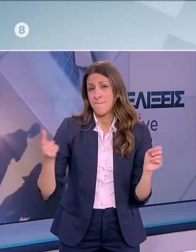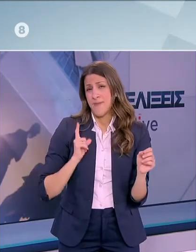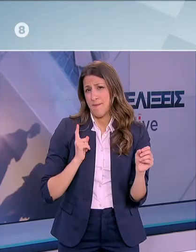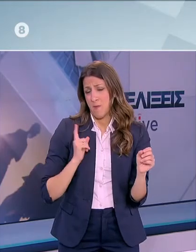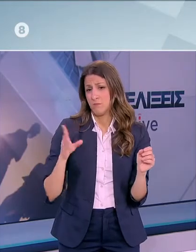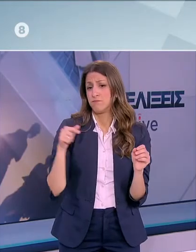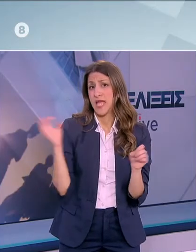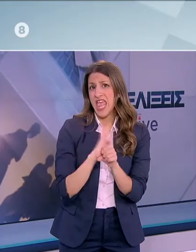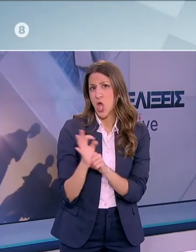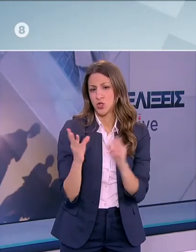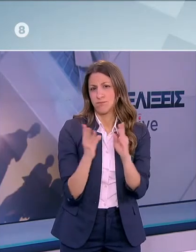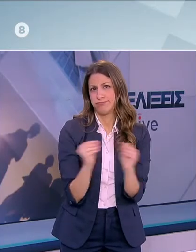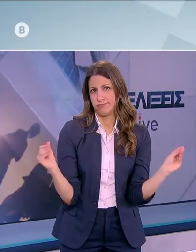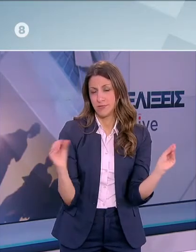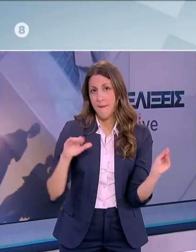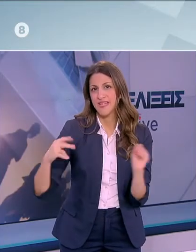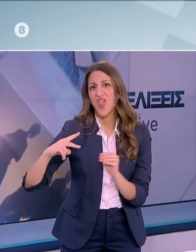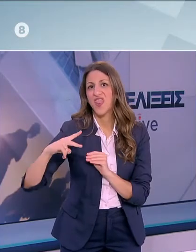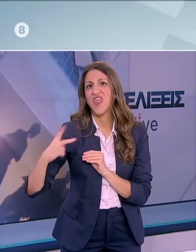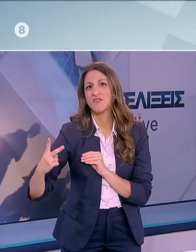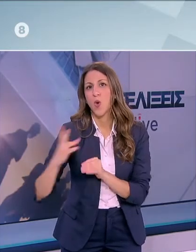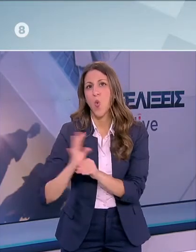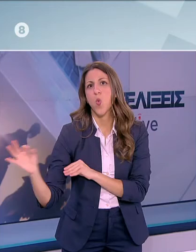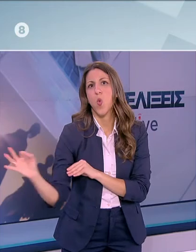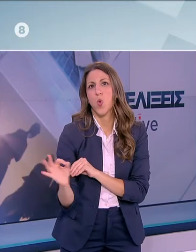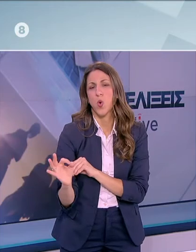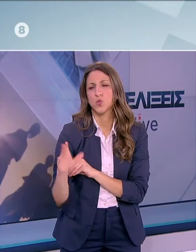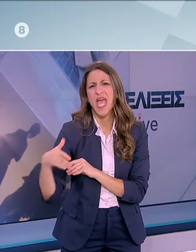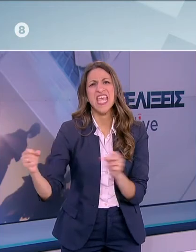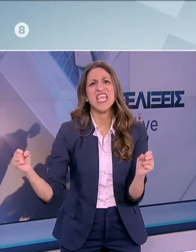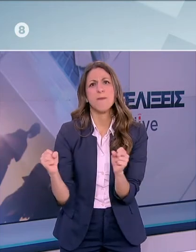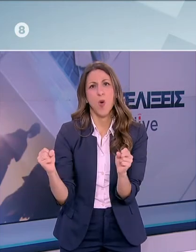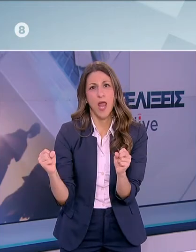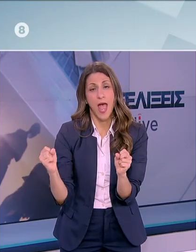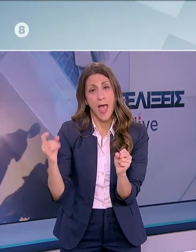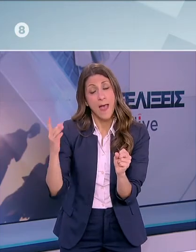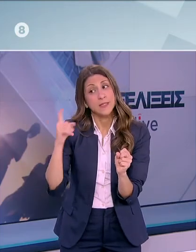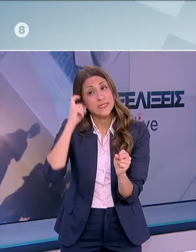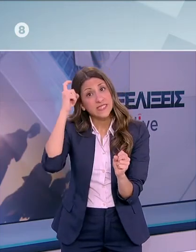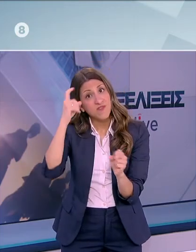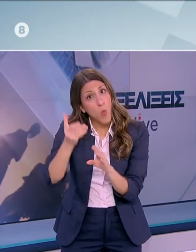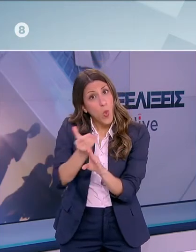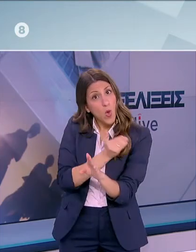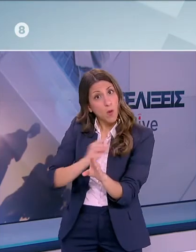φθινόπωρο εν μέσω καλοκαιριού και δεδομένου του χαμηλού ποσοστού ανοσίας των πληθυσμών να εκτυλιχθεί σφοδρότερα?